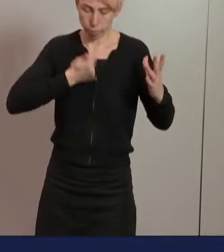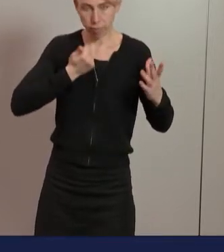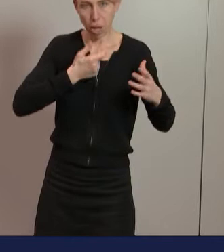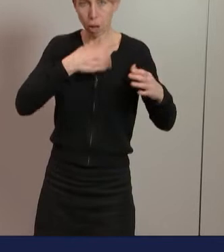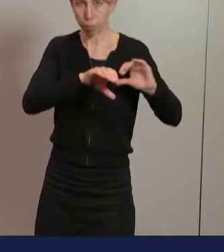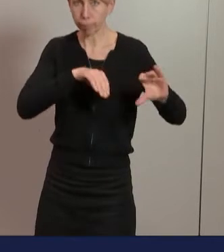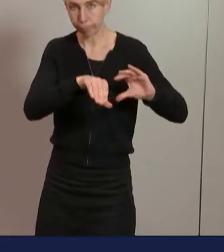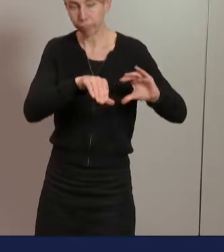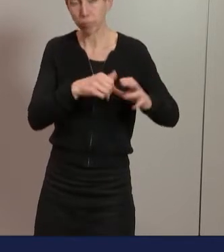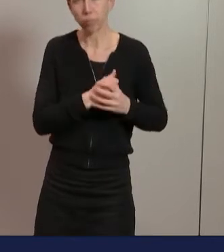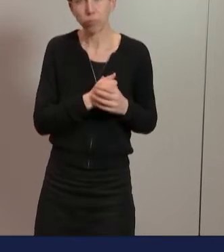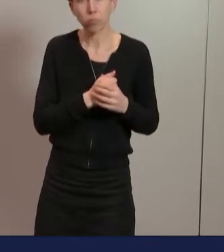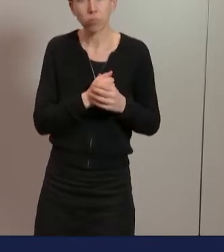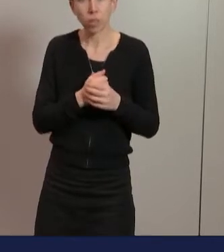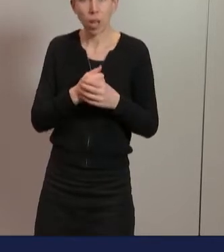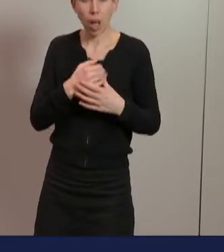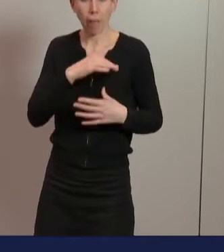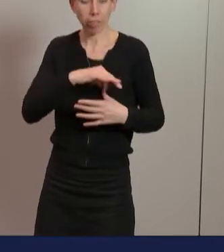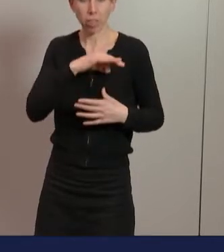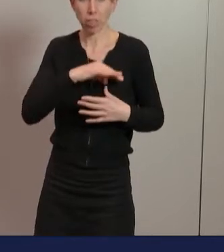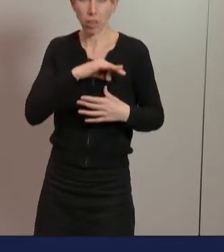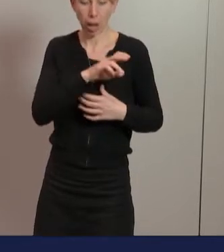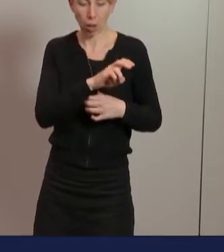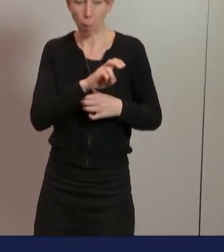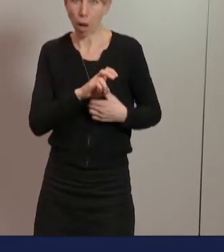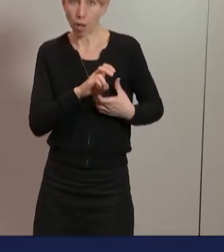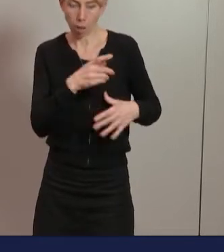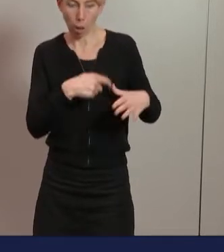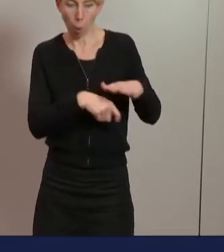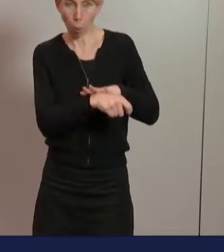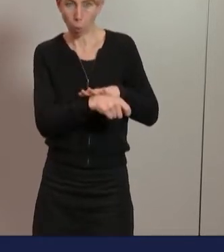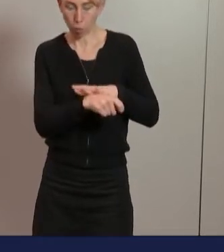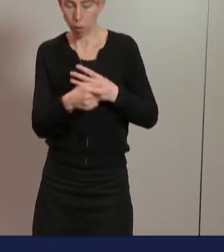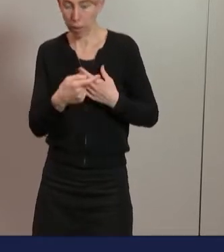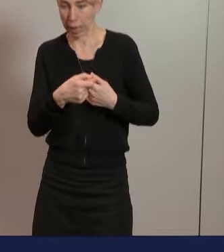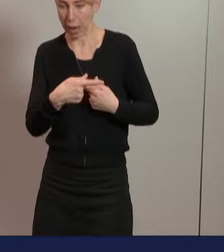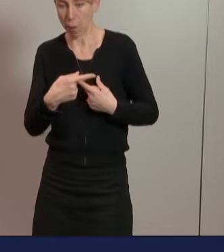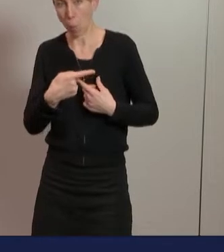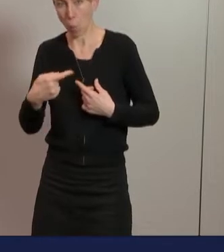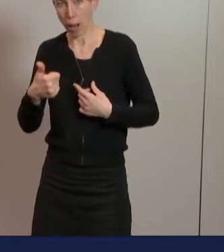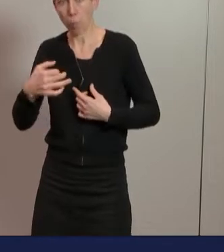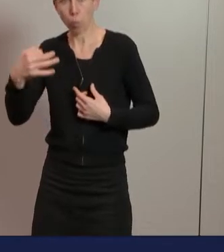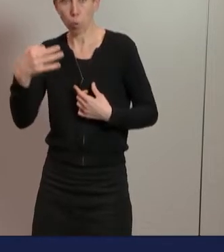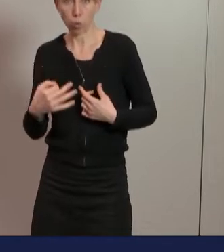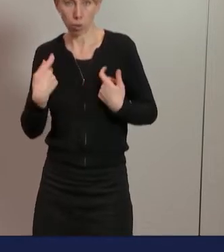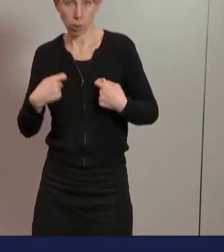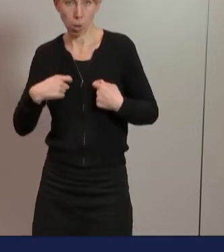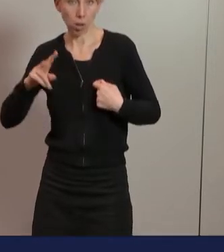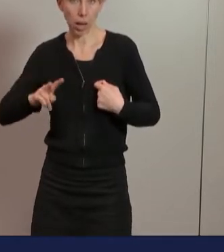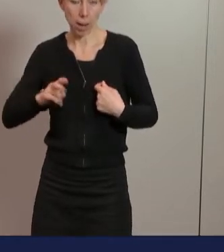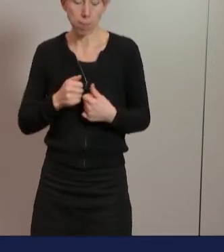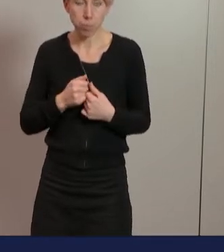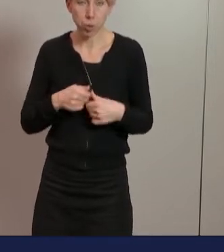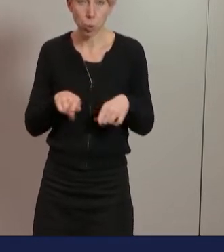investissements. Le remboursement des intérêts d'emprunt représente ainsi moins de 1% des dépenses réelles de fonctionnement de la ville de Rezé. La dette